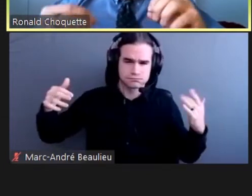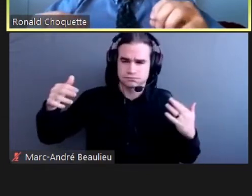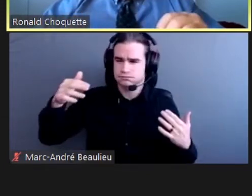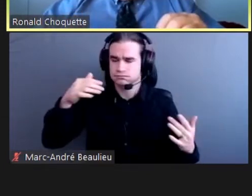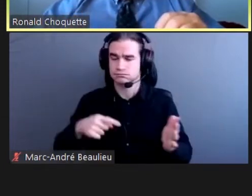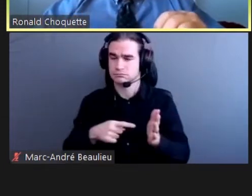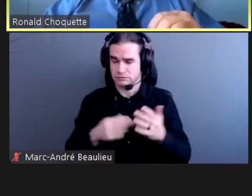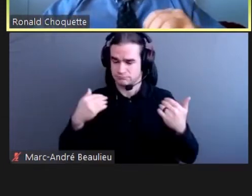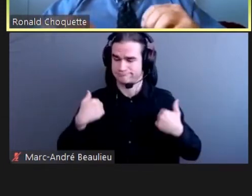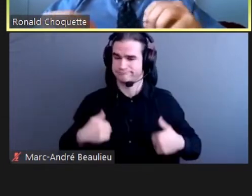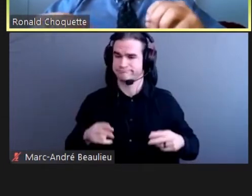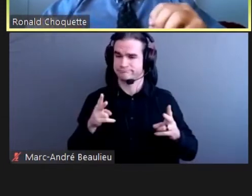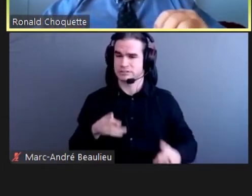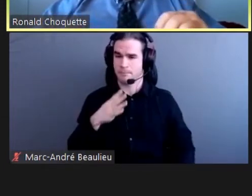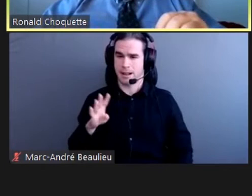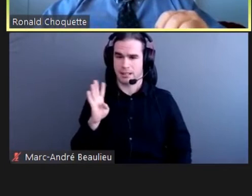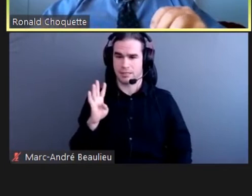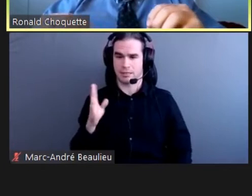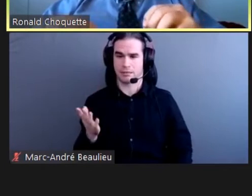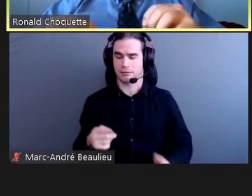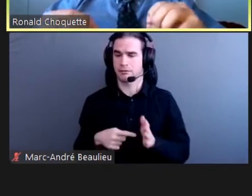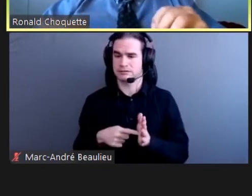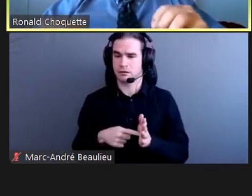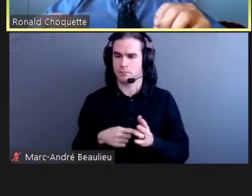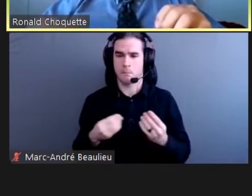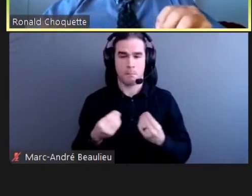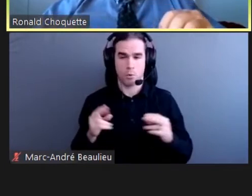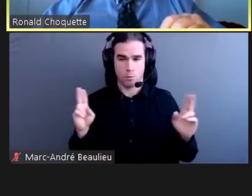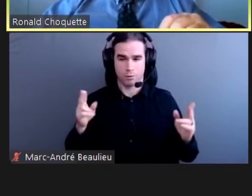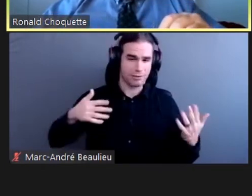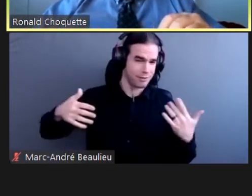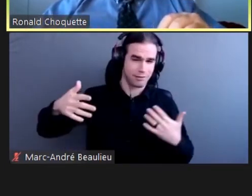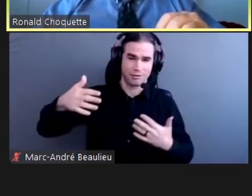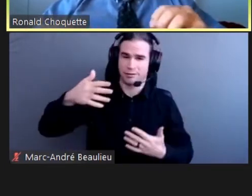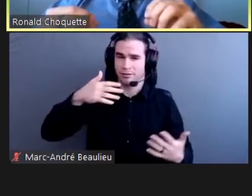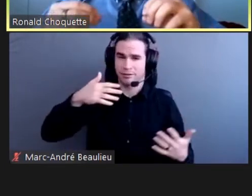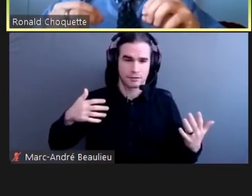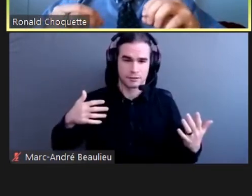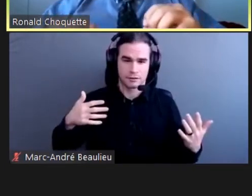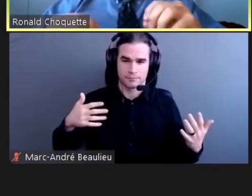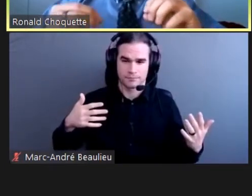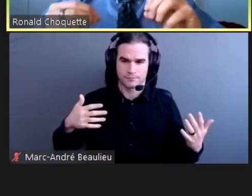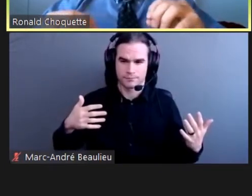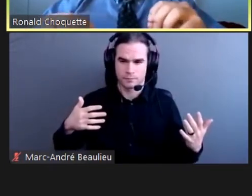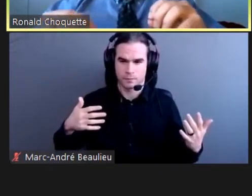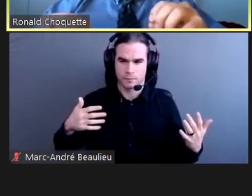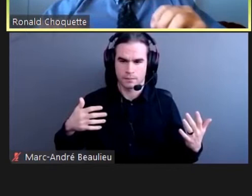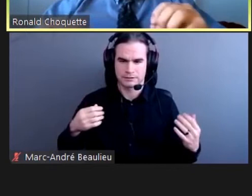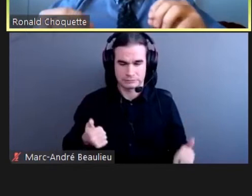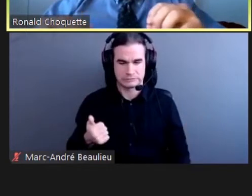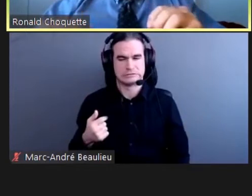personne malentendante est dans un milieu où il y a beaucoup de bruit autour d'elle, la personne a